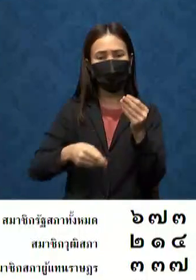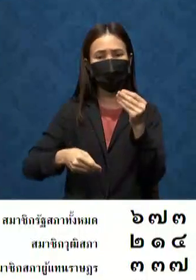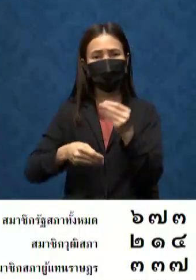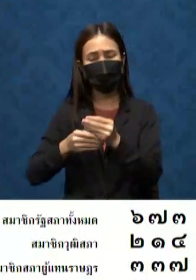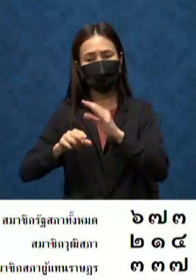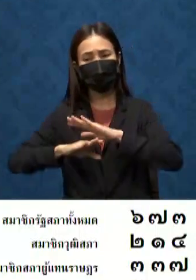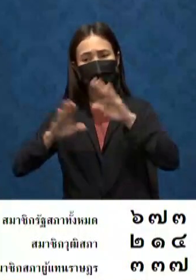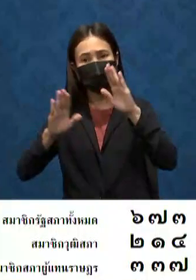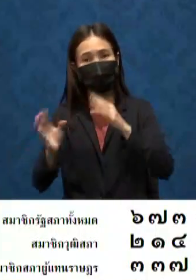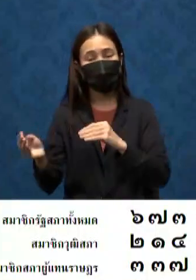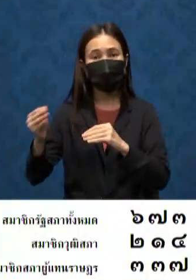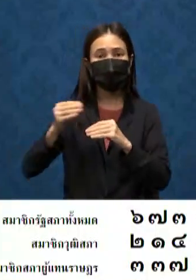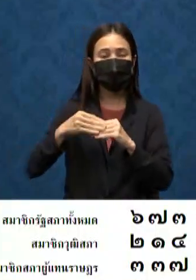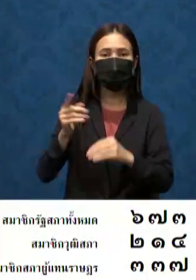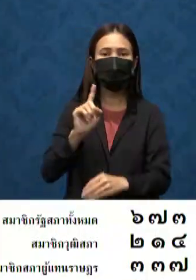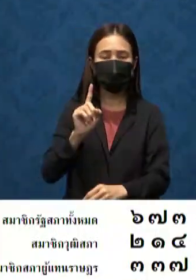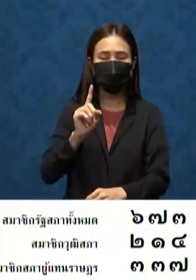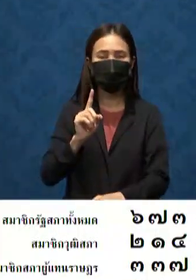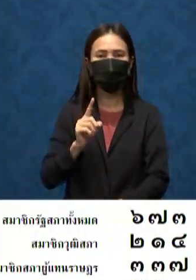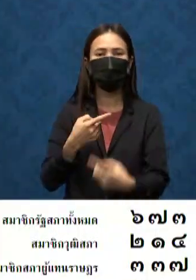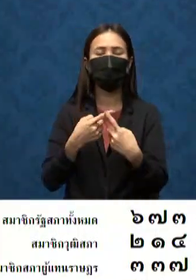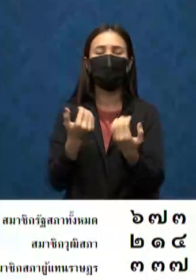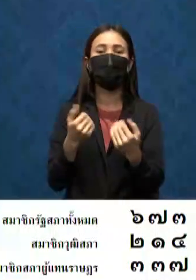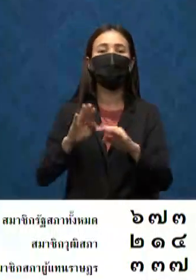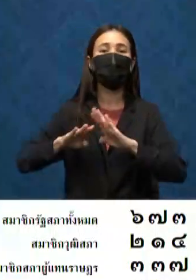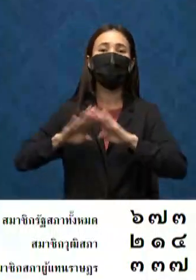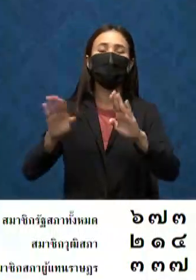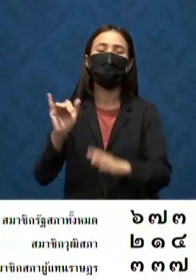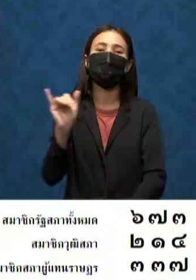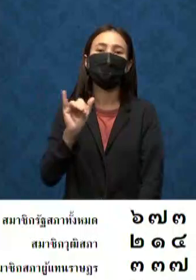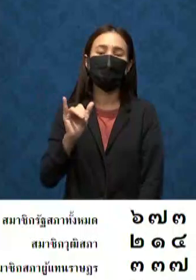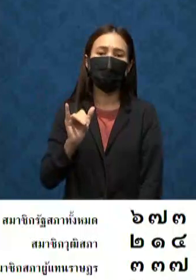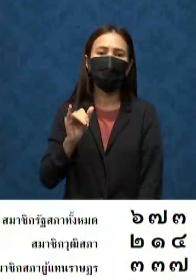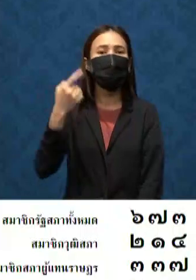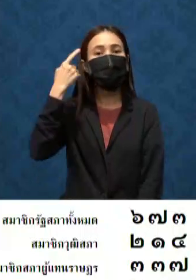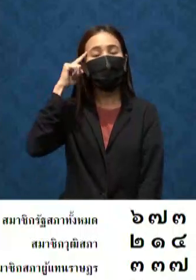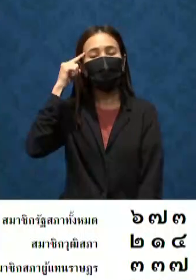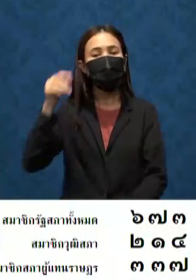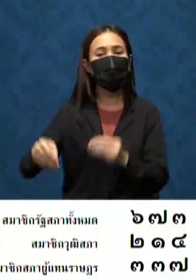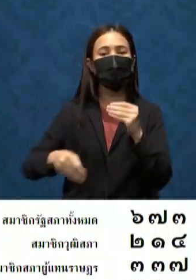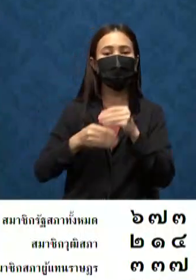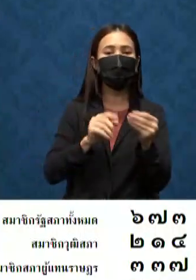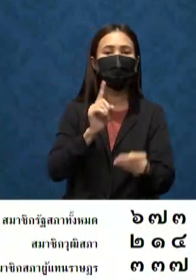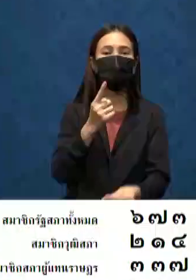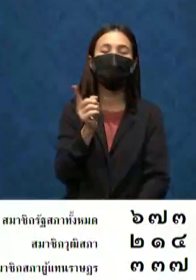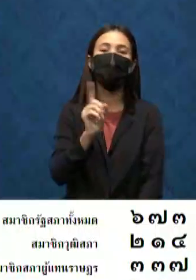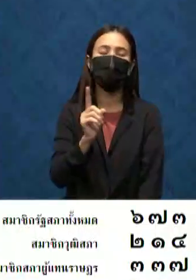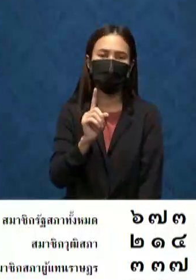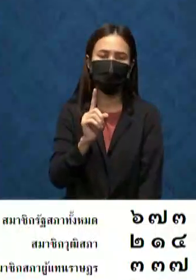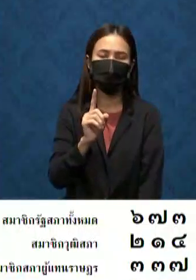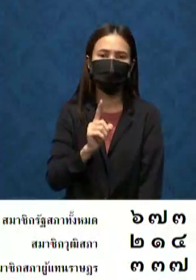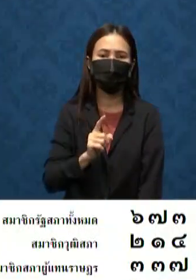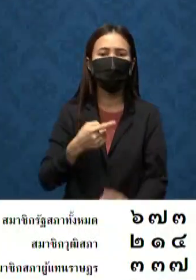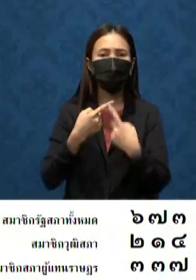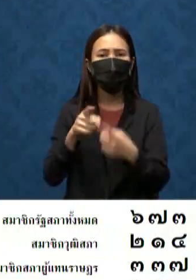ยุติหรือไม่นะครับซึ่งท่านประธานก็ชี้แจงแล้วว่ายังไม่ได้ถอนผมไม่แน่ใจว่าจะกลับมาเมื่อใดก็ตามเนี่ยจะต้องเป็นการ